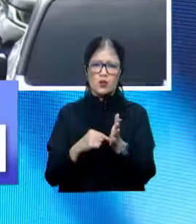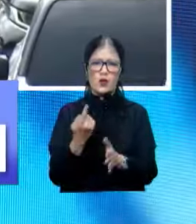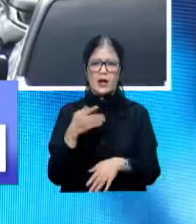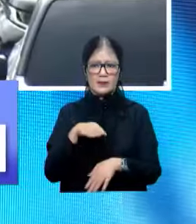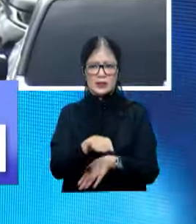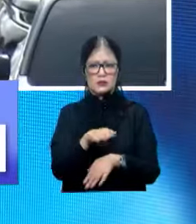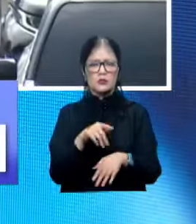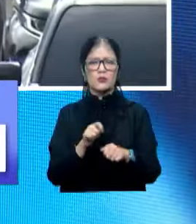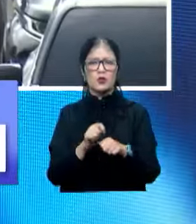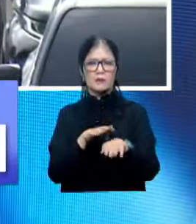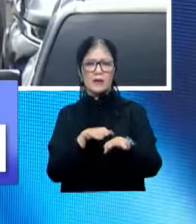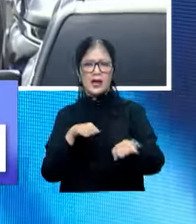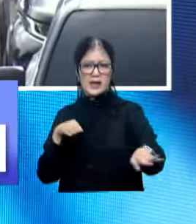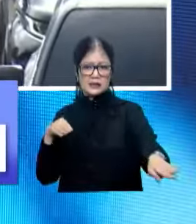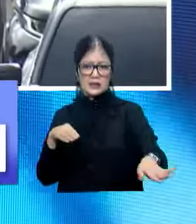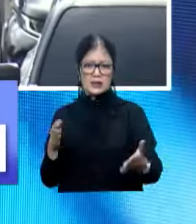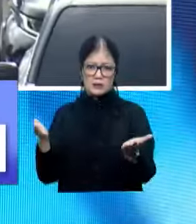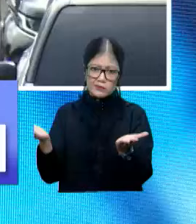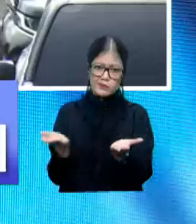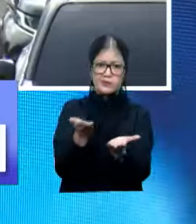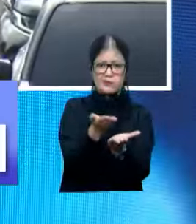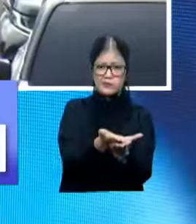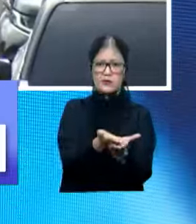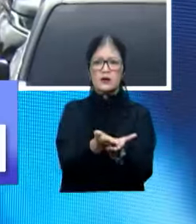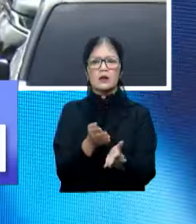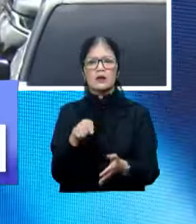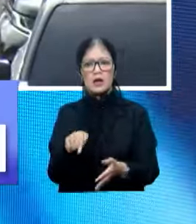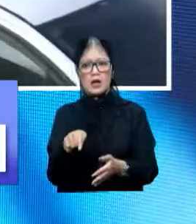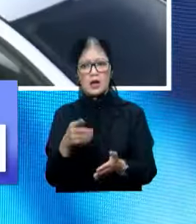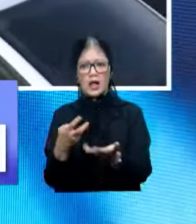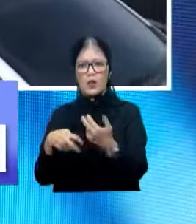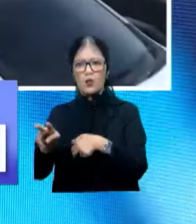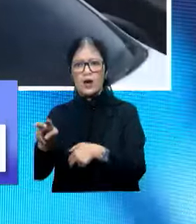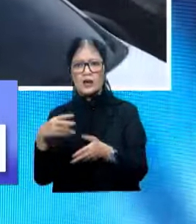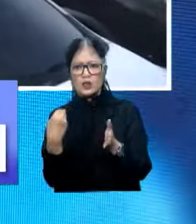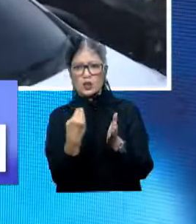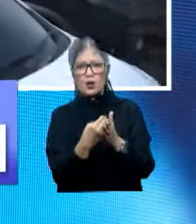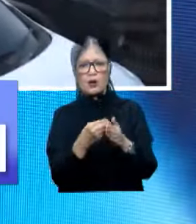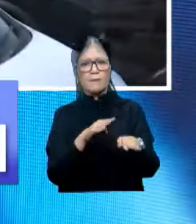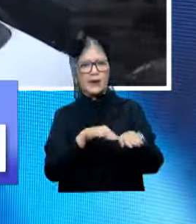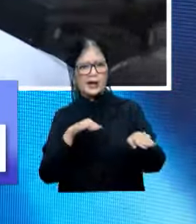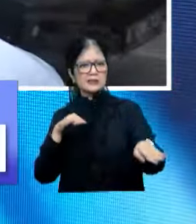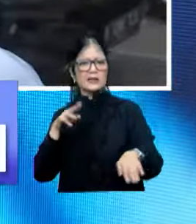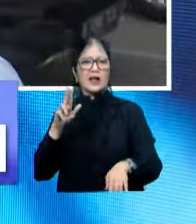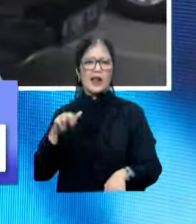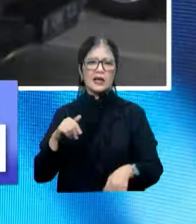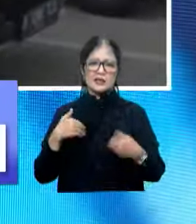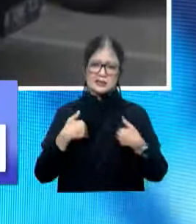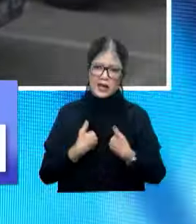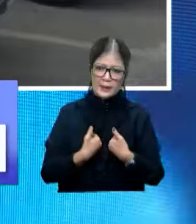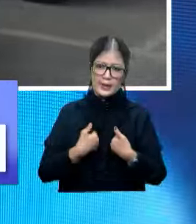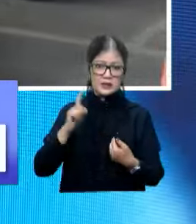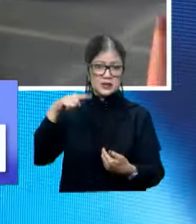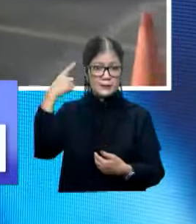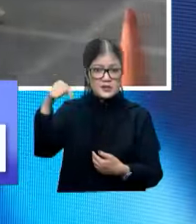kemacetan yang cukup panjang ketika berada di jalan tol, lalu juga keluar dari jalan tol juga turut mengalami kemacetan, dan hingga saat ini pun mereka harus